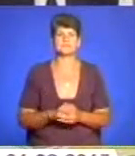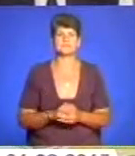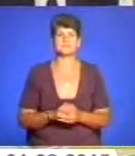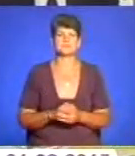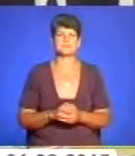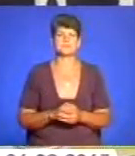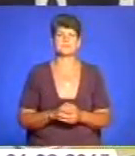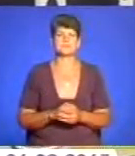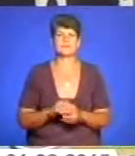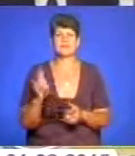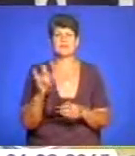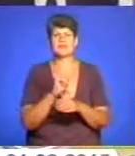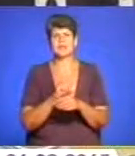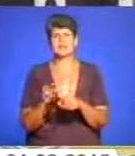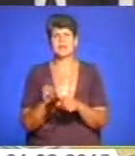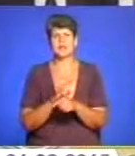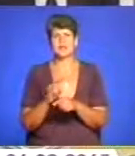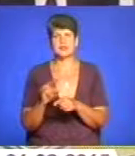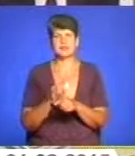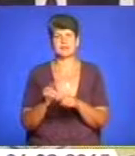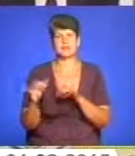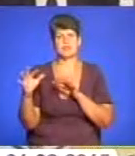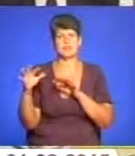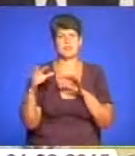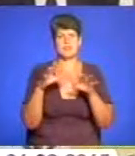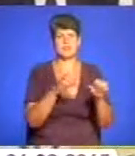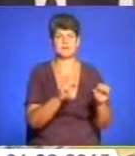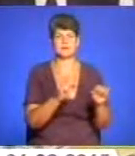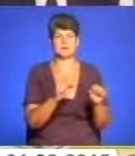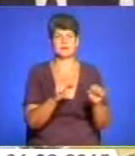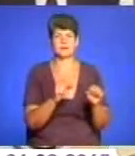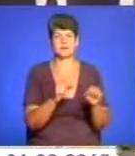ні брехливі напади